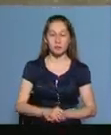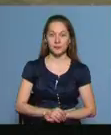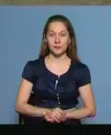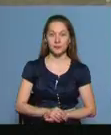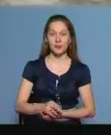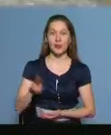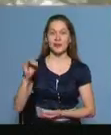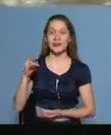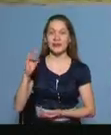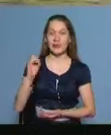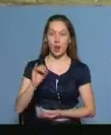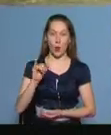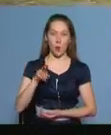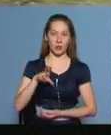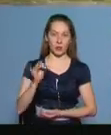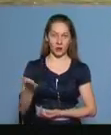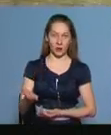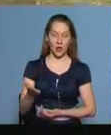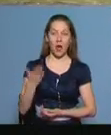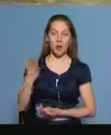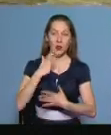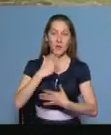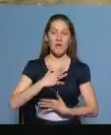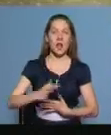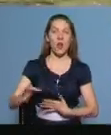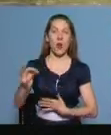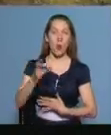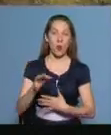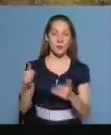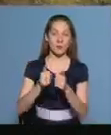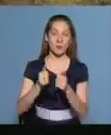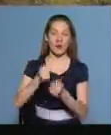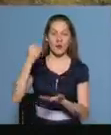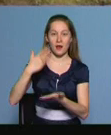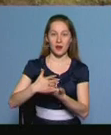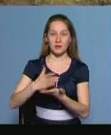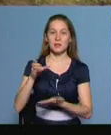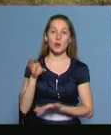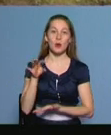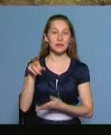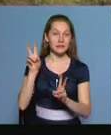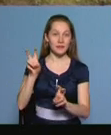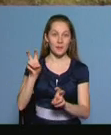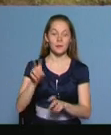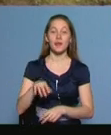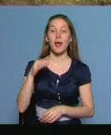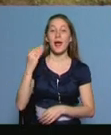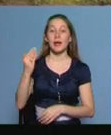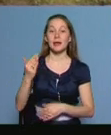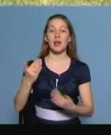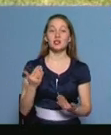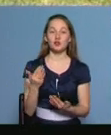Дикие утки в центре города. Птицы облюбовали озерцо в лесополосе у торгового центра «Столица». О живописном месте знают и жители